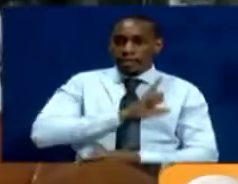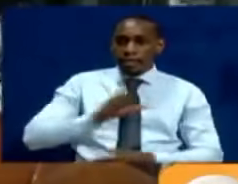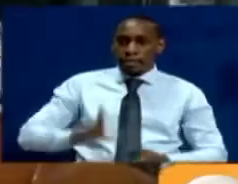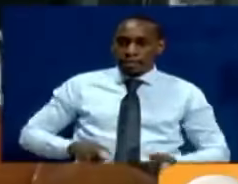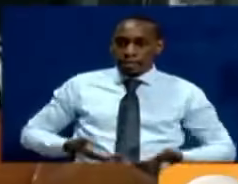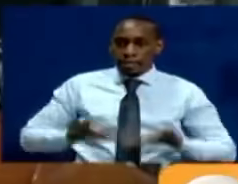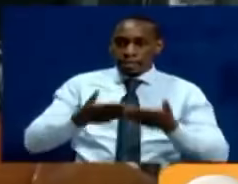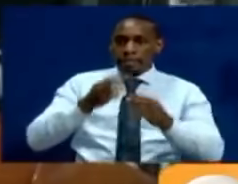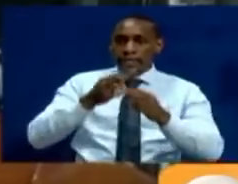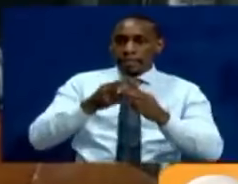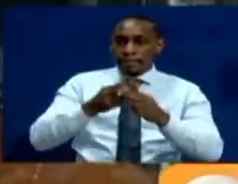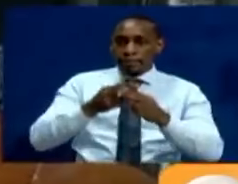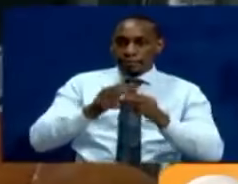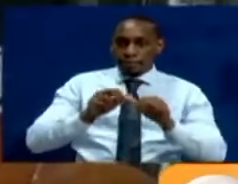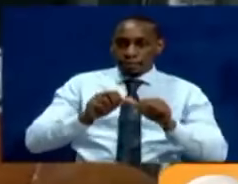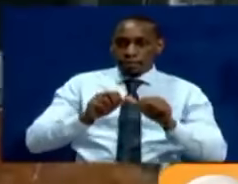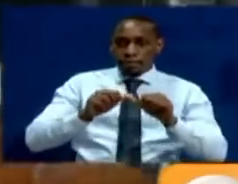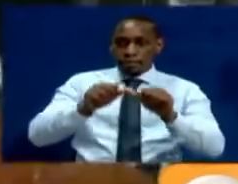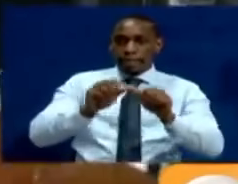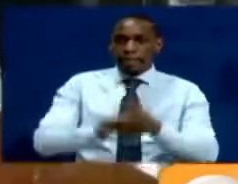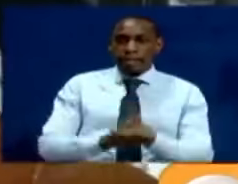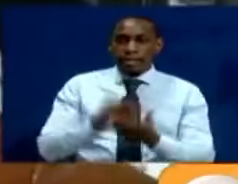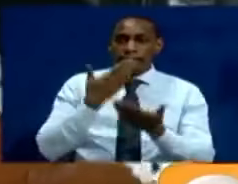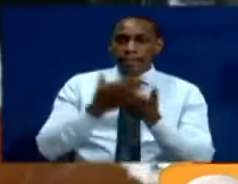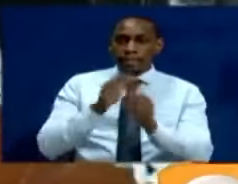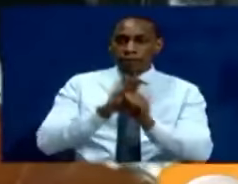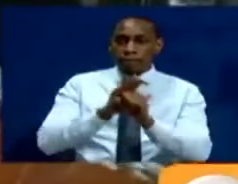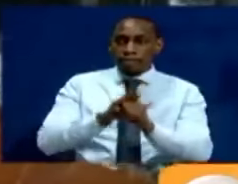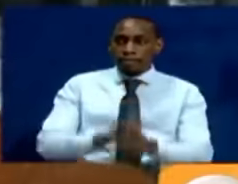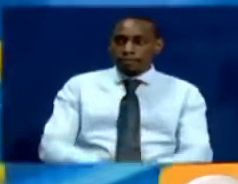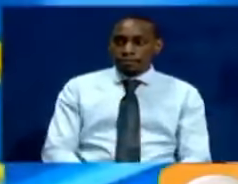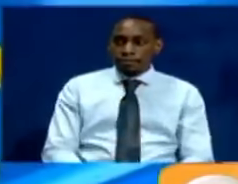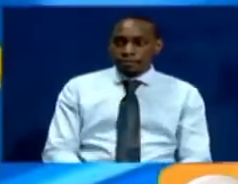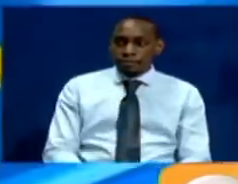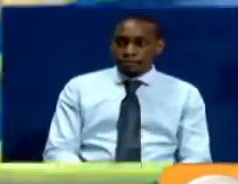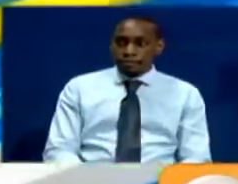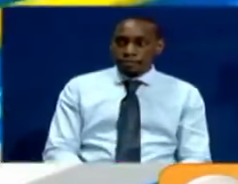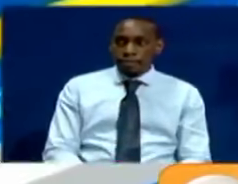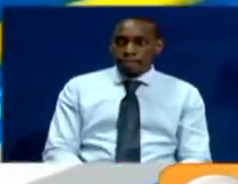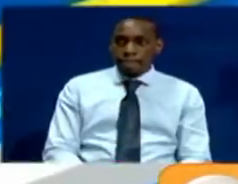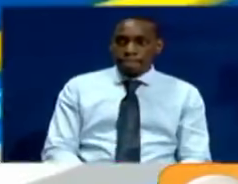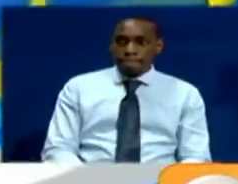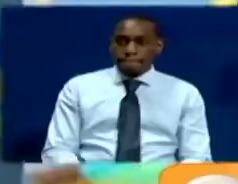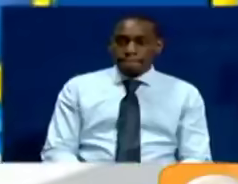Bwana ametoa jina lake lihimidiwe. Asanteni sana.